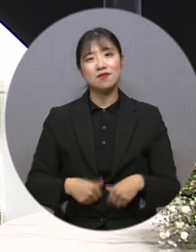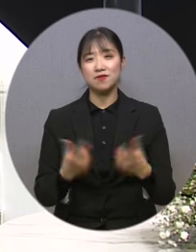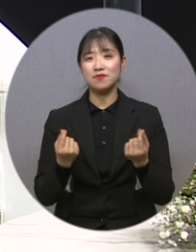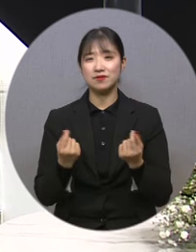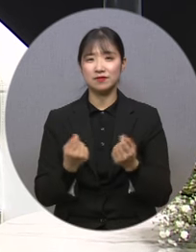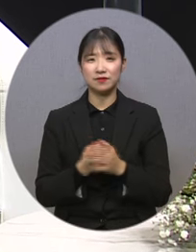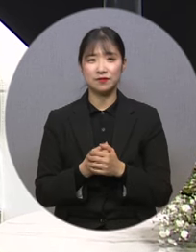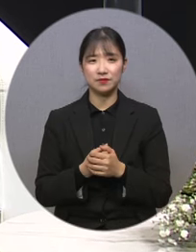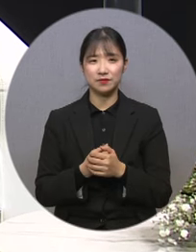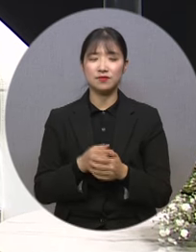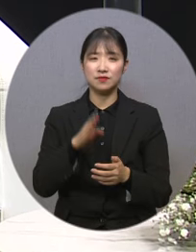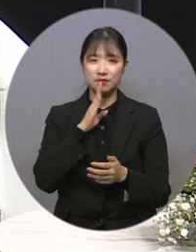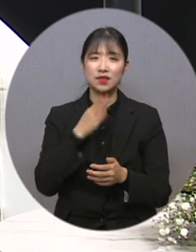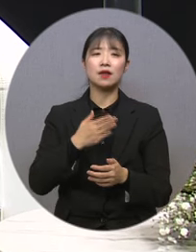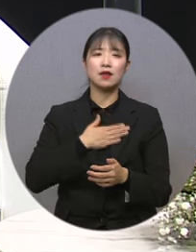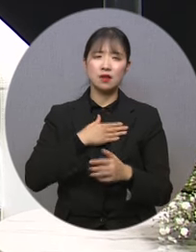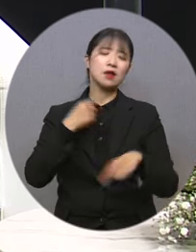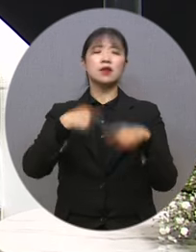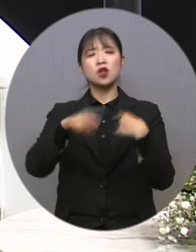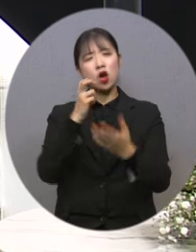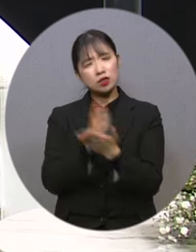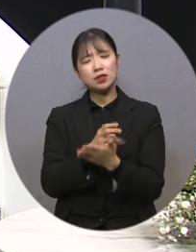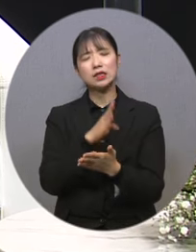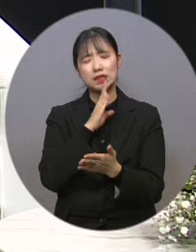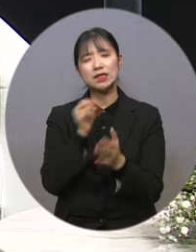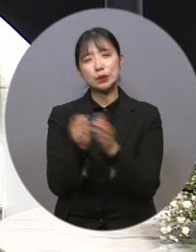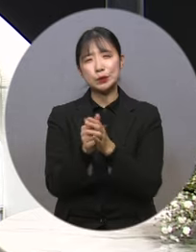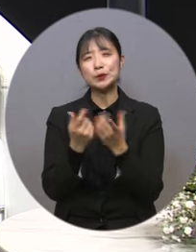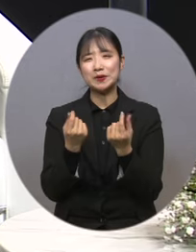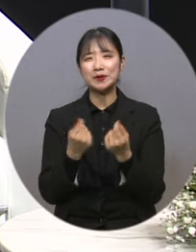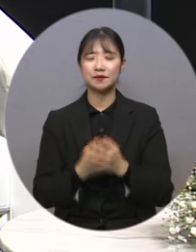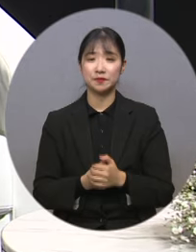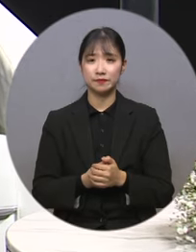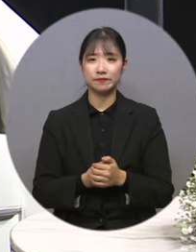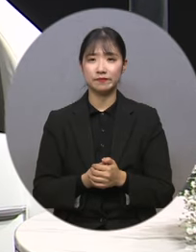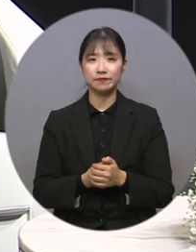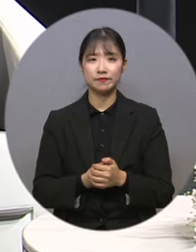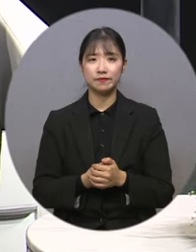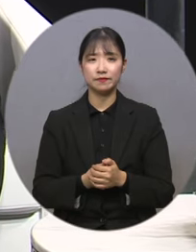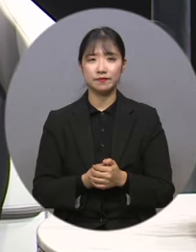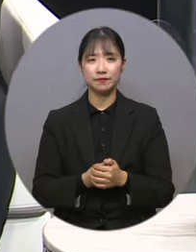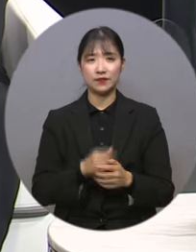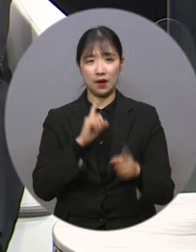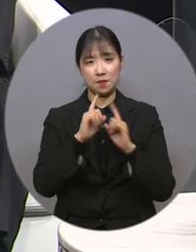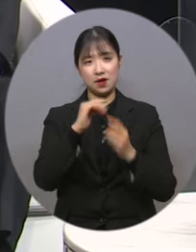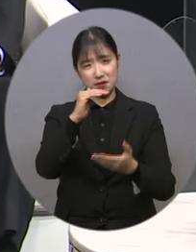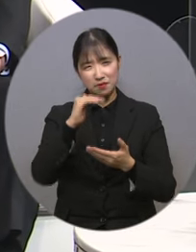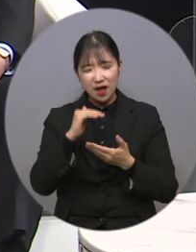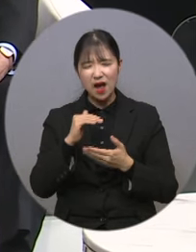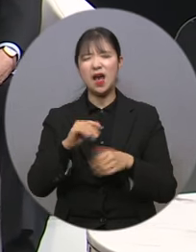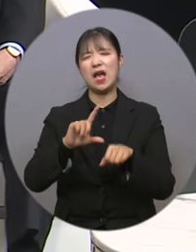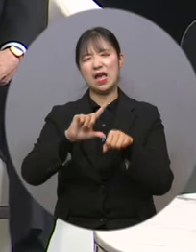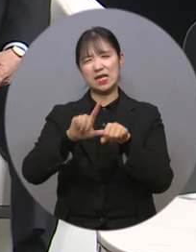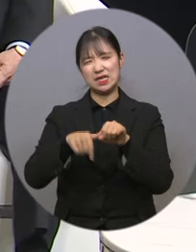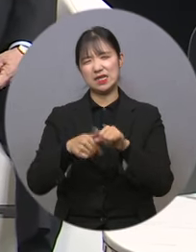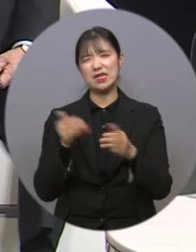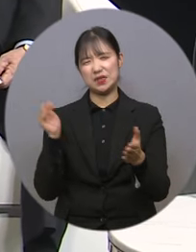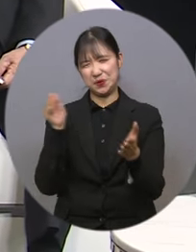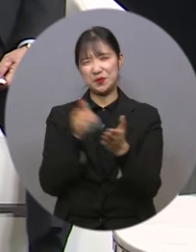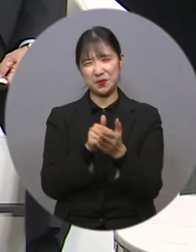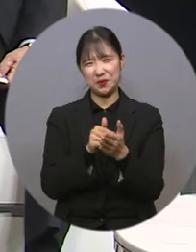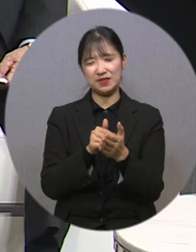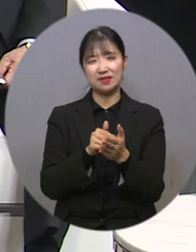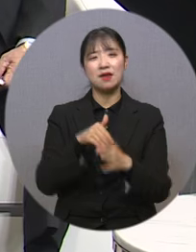문제겠고. 그러니까 제가 하는 정책이 네. 좀 특이합니다. 그 말씀을 듣다 보니까 시간이 다 된 것 같아요. 네.